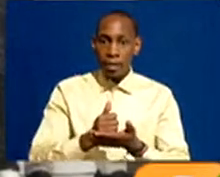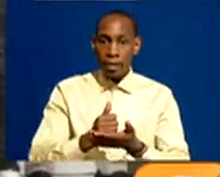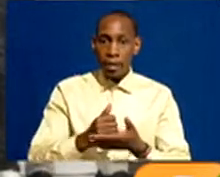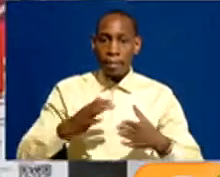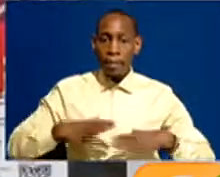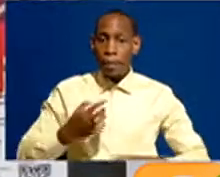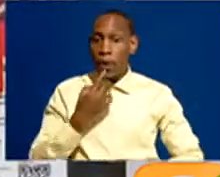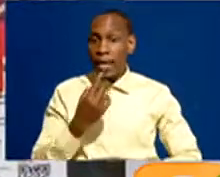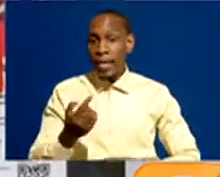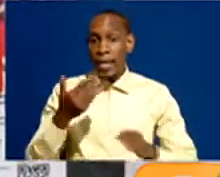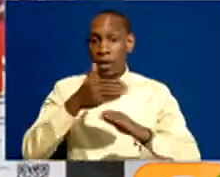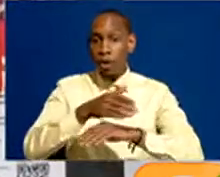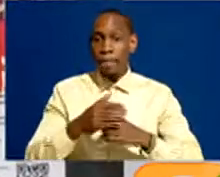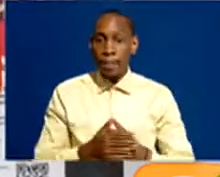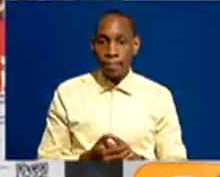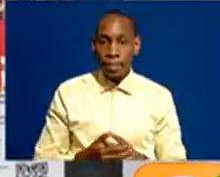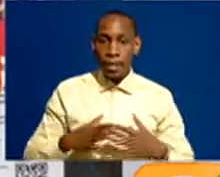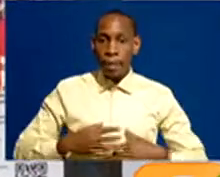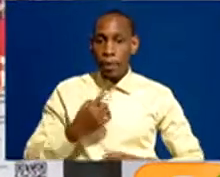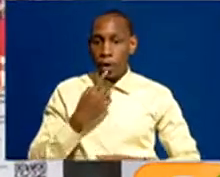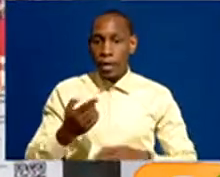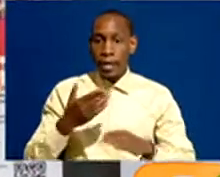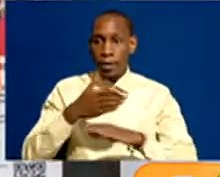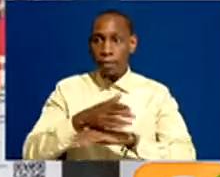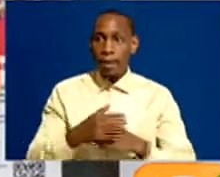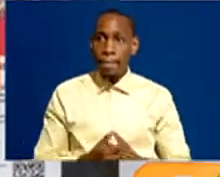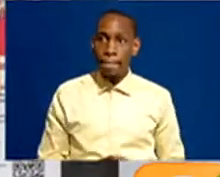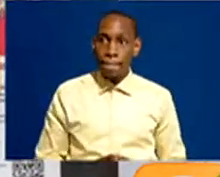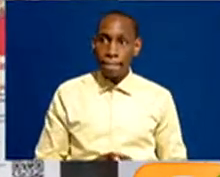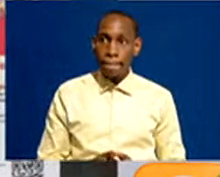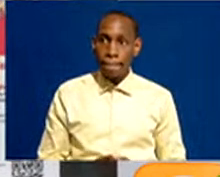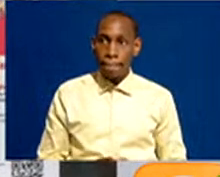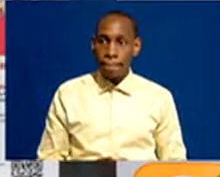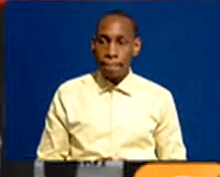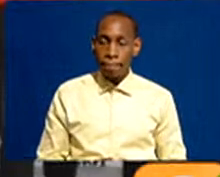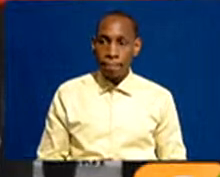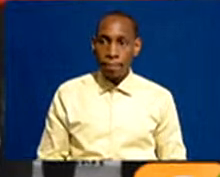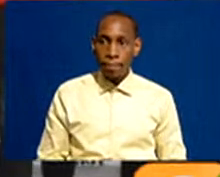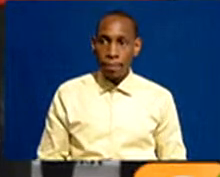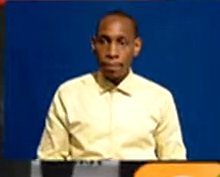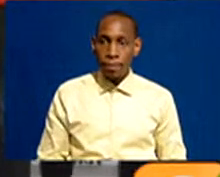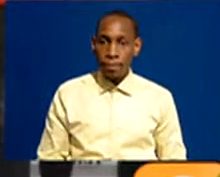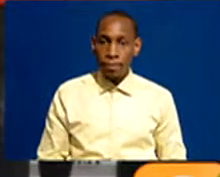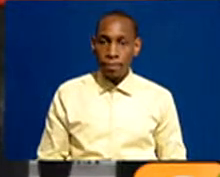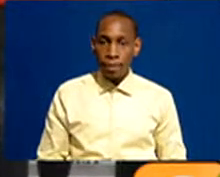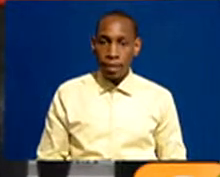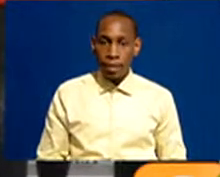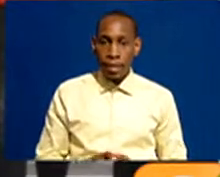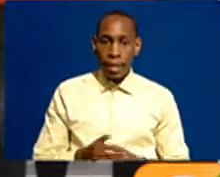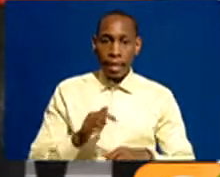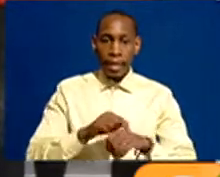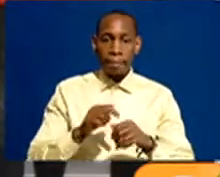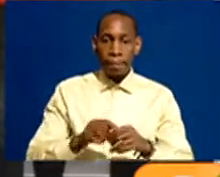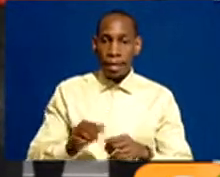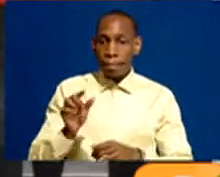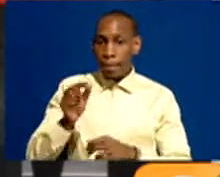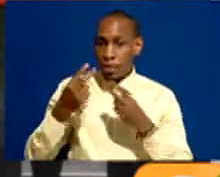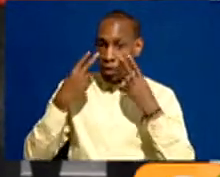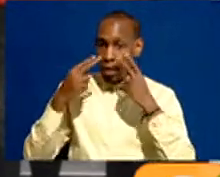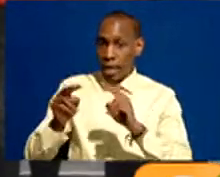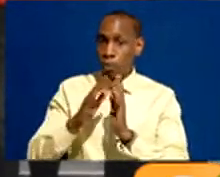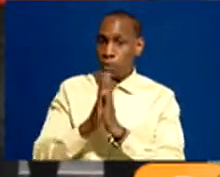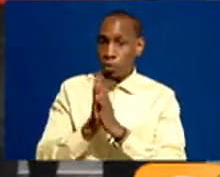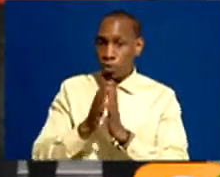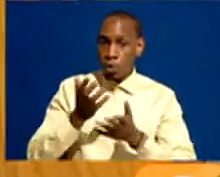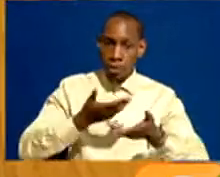100 over 100 staffs, 100 to 110 staffs. Dama, mtu anapokusikiza ukizungumza na